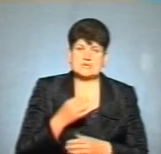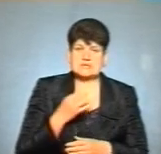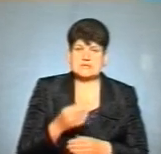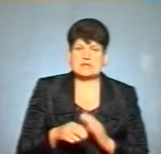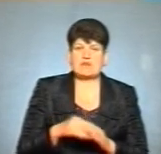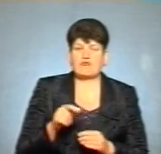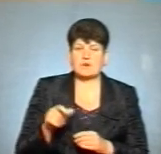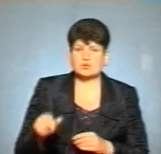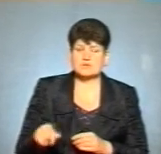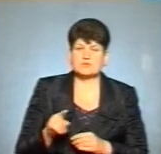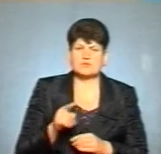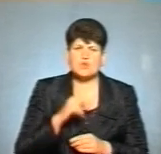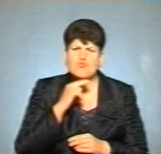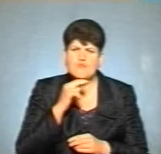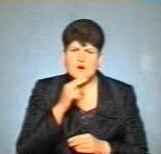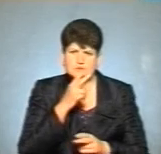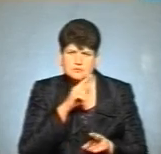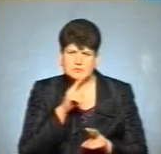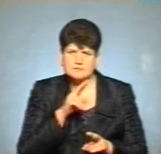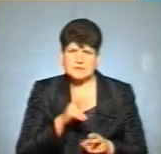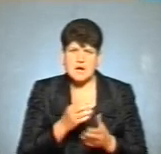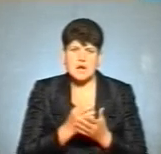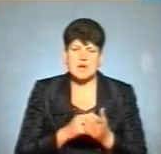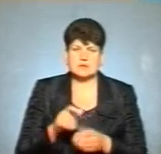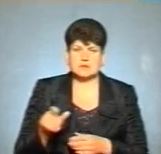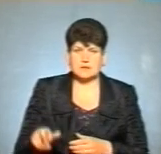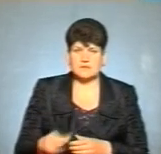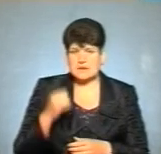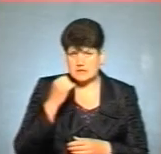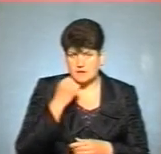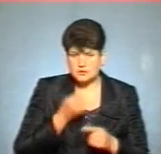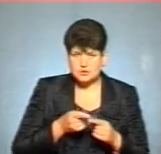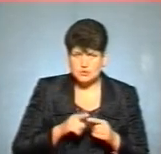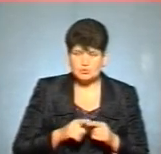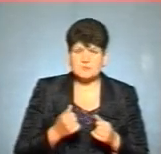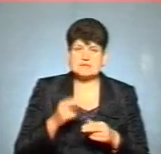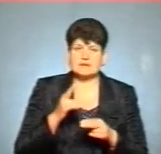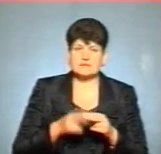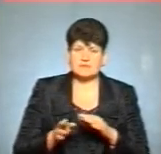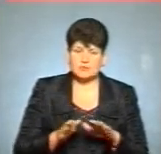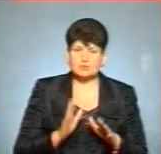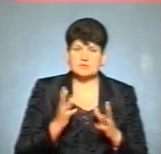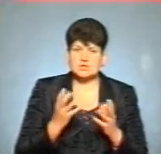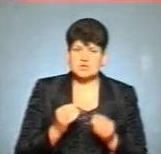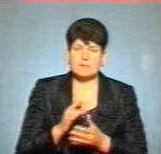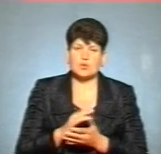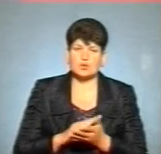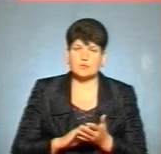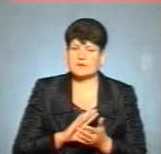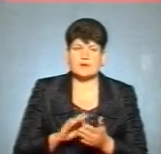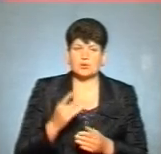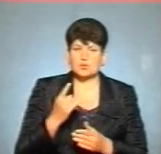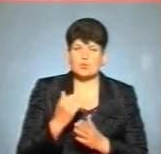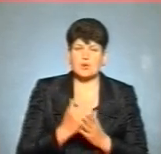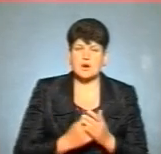виборців, щоб вони дуже уважно придивлялися до кандидатів. Дякую. На цьому наразі ми завершимо. Будемо ще продовжувати і не одну програму